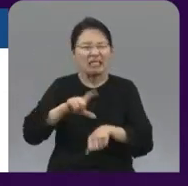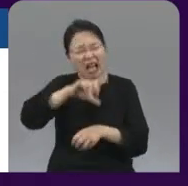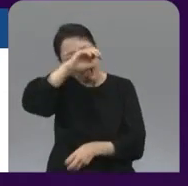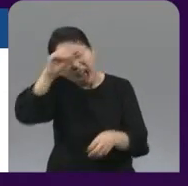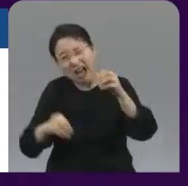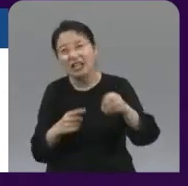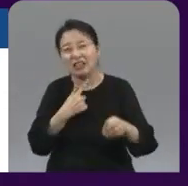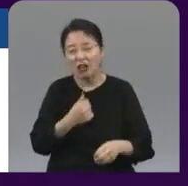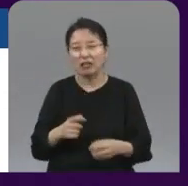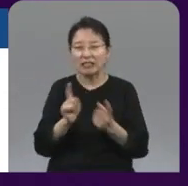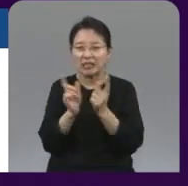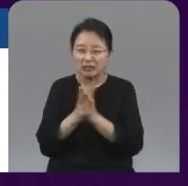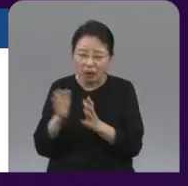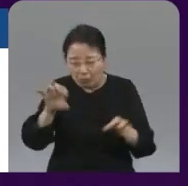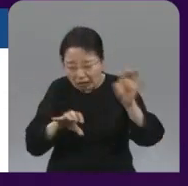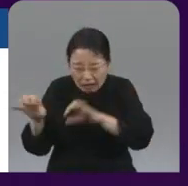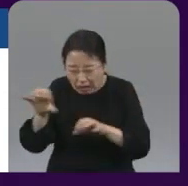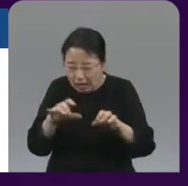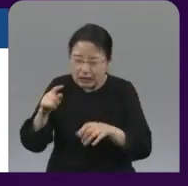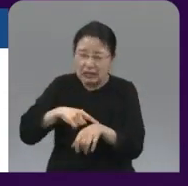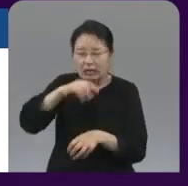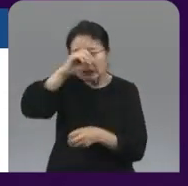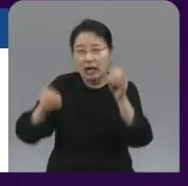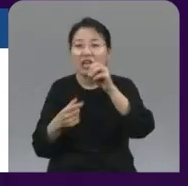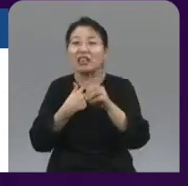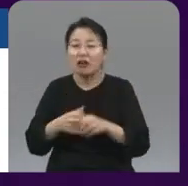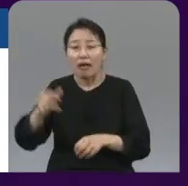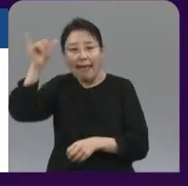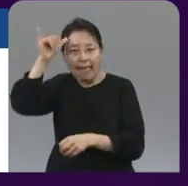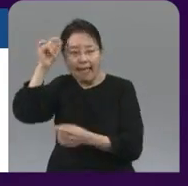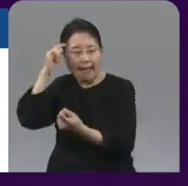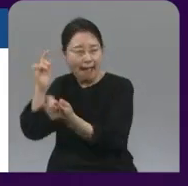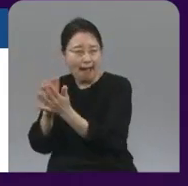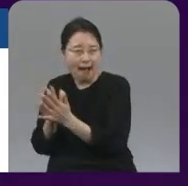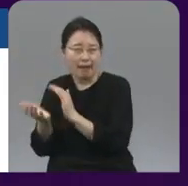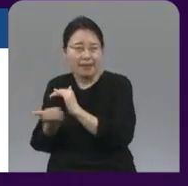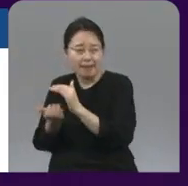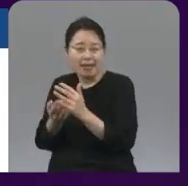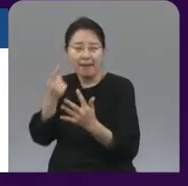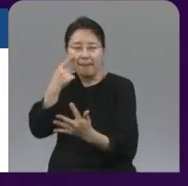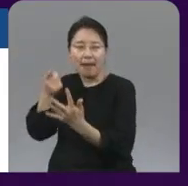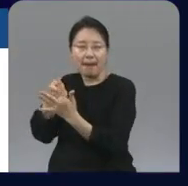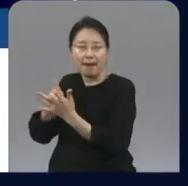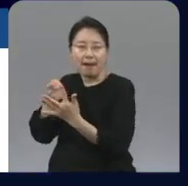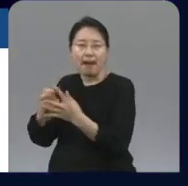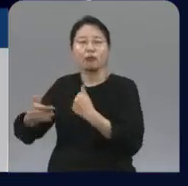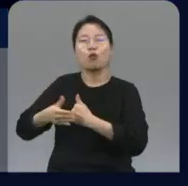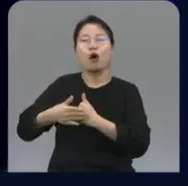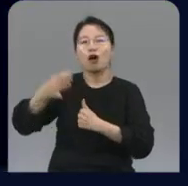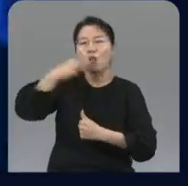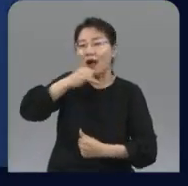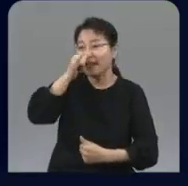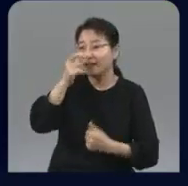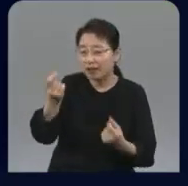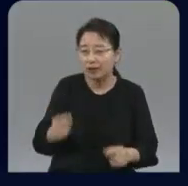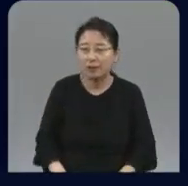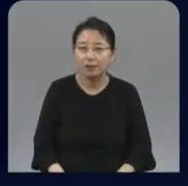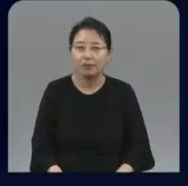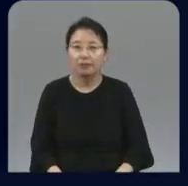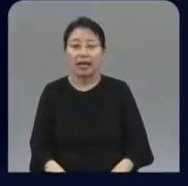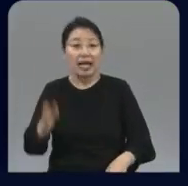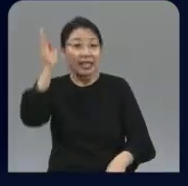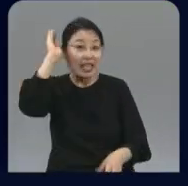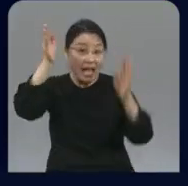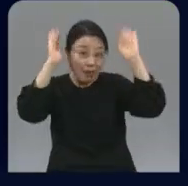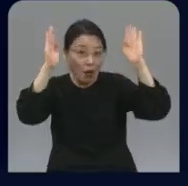Gebieten neue Materialien und Biotechnologie erheblich verkürzt werden erwartet das Unternehmen eine weitere Stärke ist